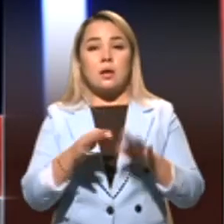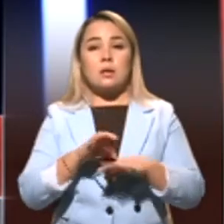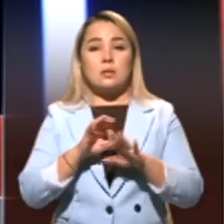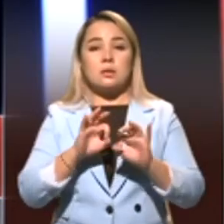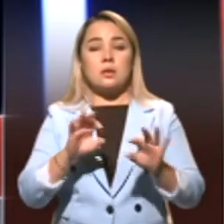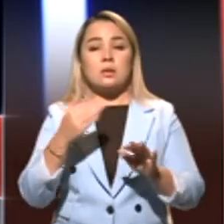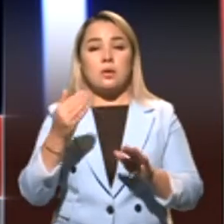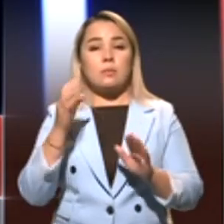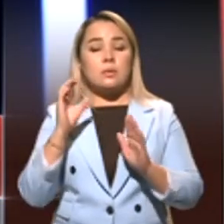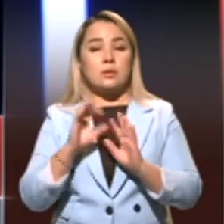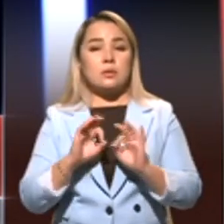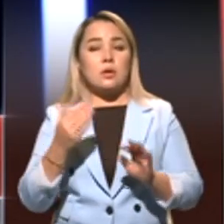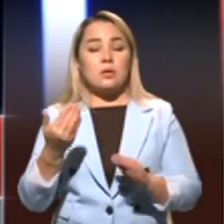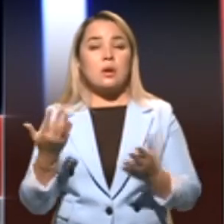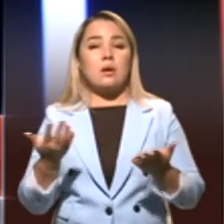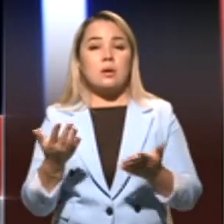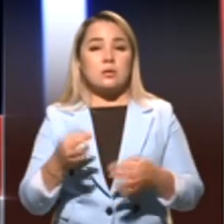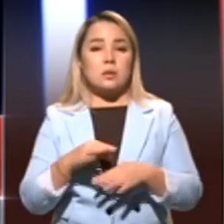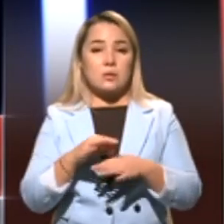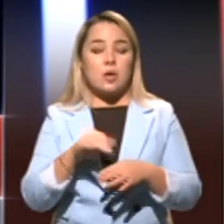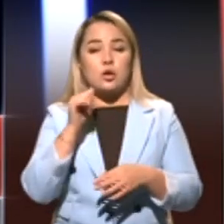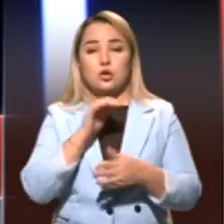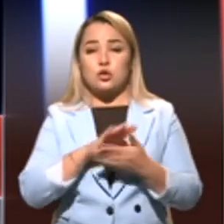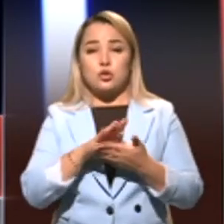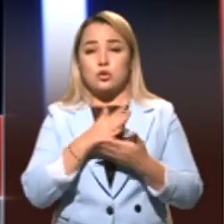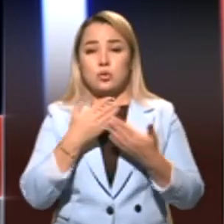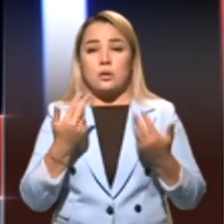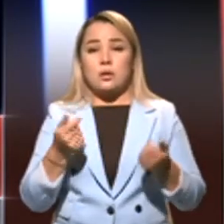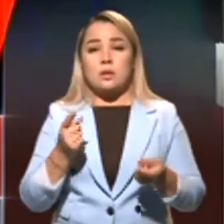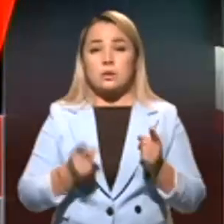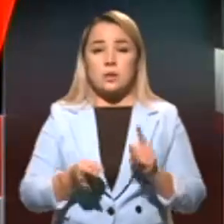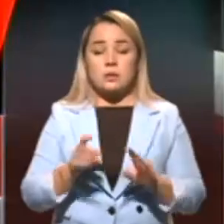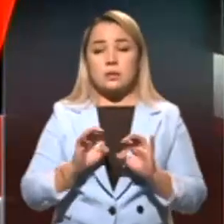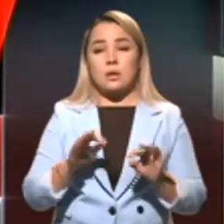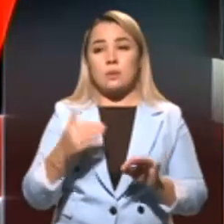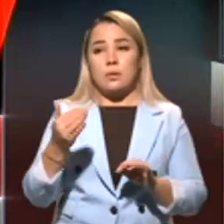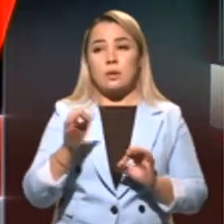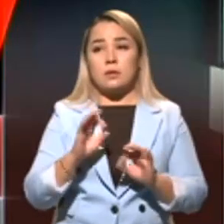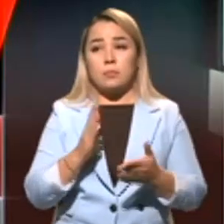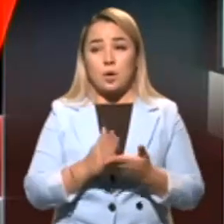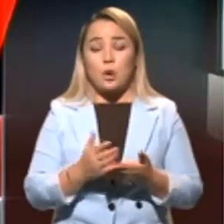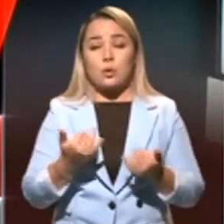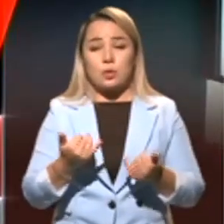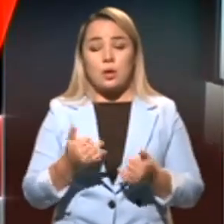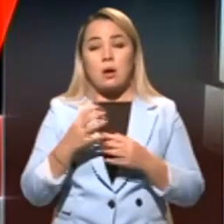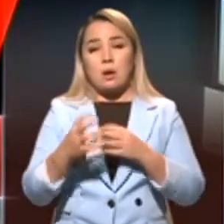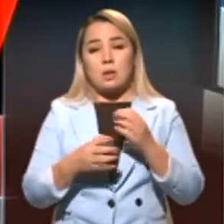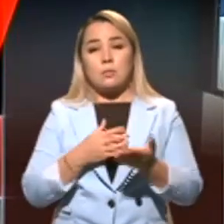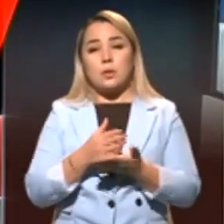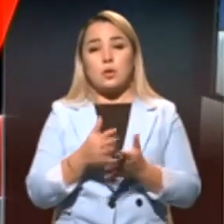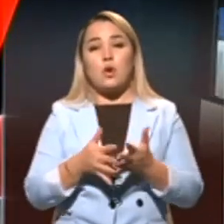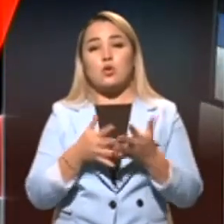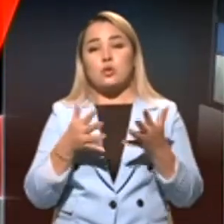Бибігүл ханым, соны айтып берсеңіз. Жасыратыны жоқ, шыны керек дұрыс айтып тұрсыз. Бұл әлемдік саясатта үлкен орны бар